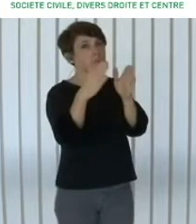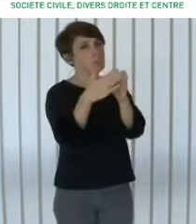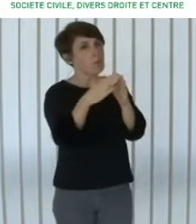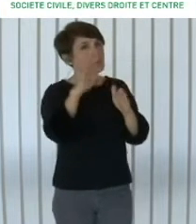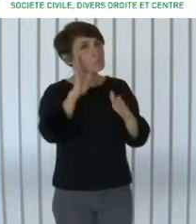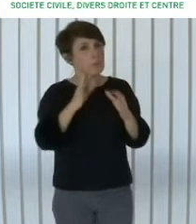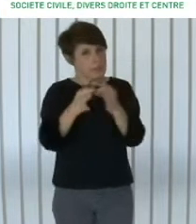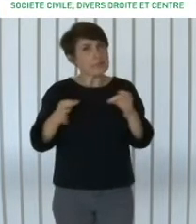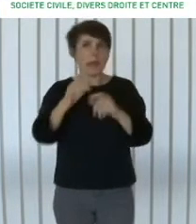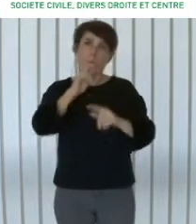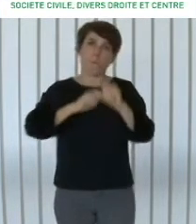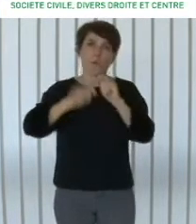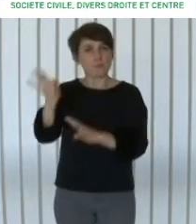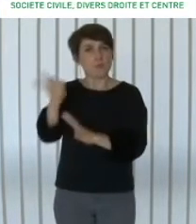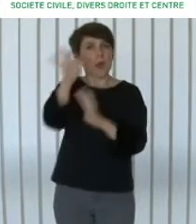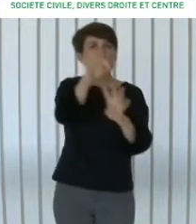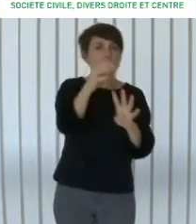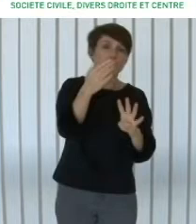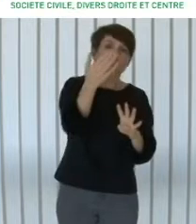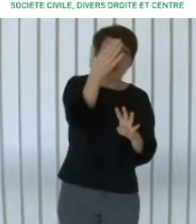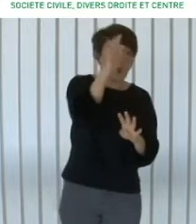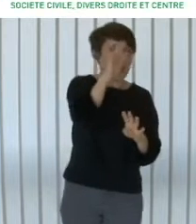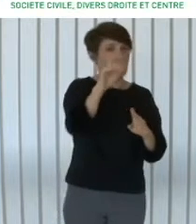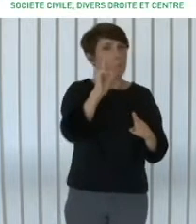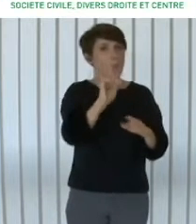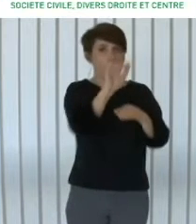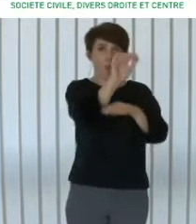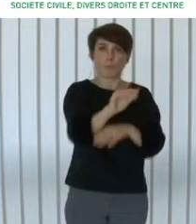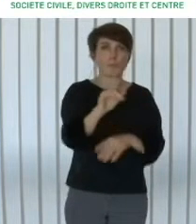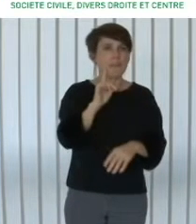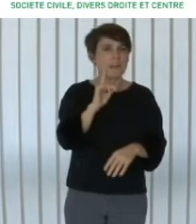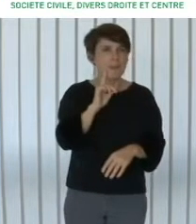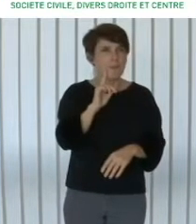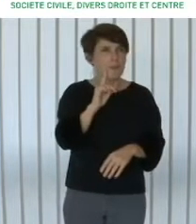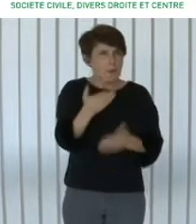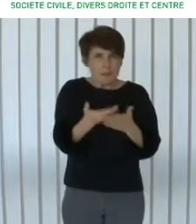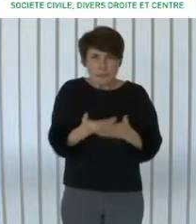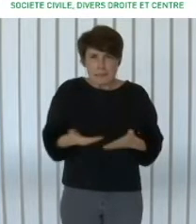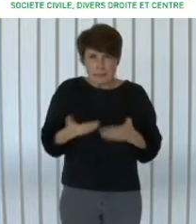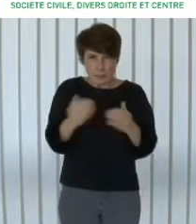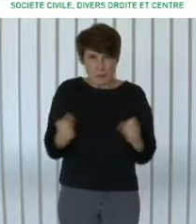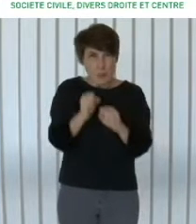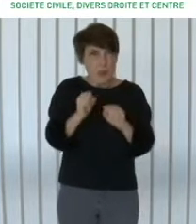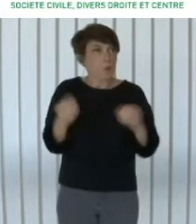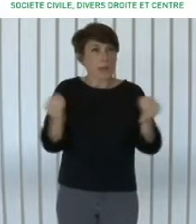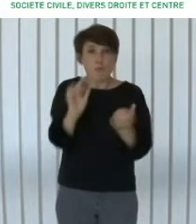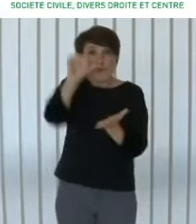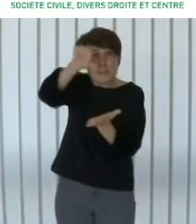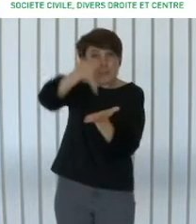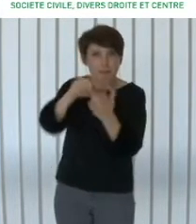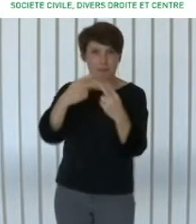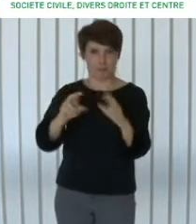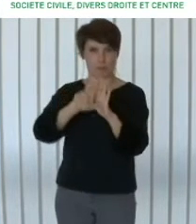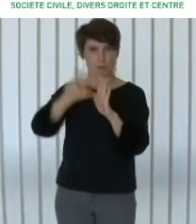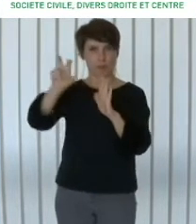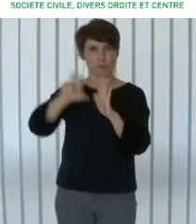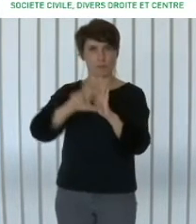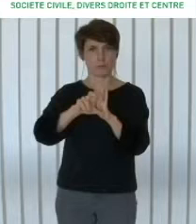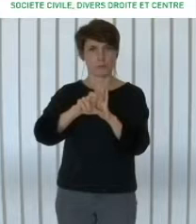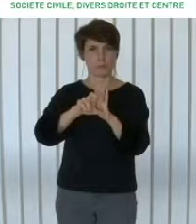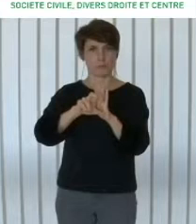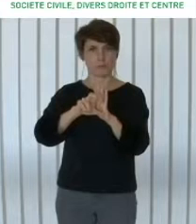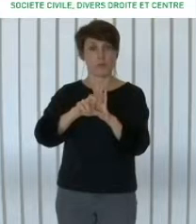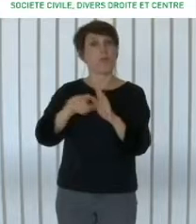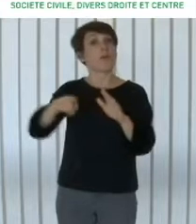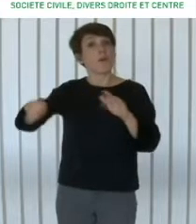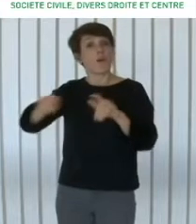pour les élèves. C'est une situation incroyable en plein centre-ville de Grenoble. Les parents de l'école